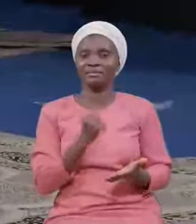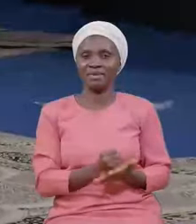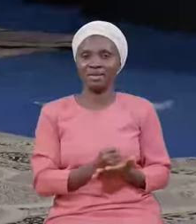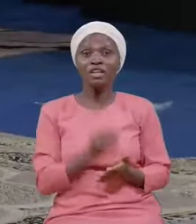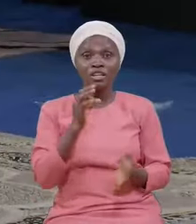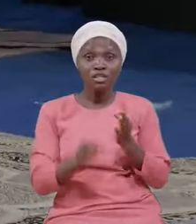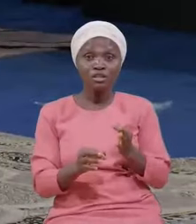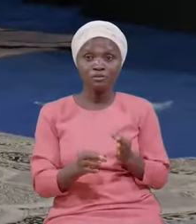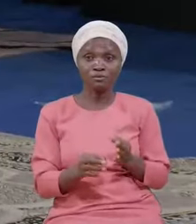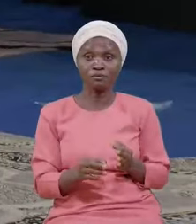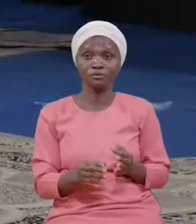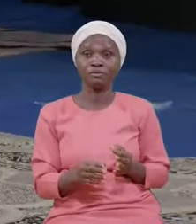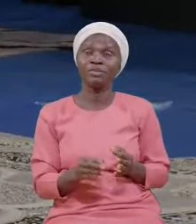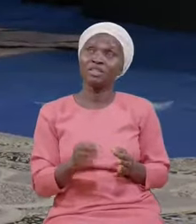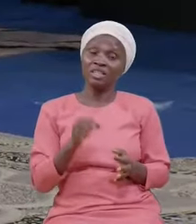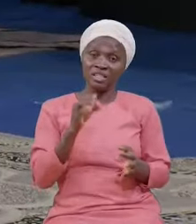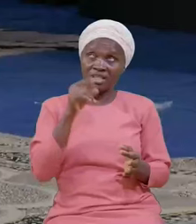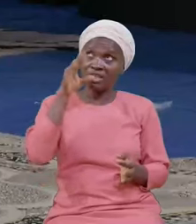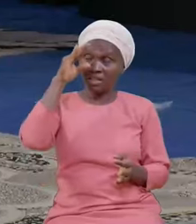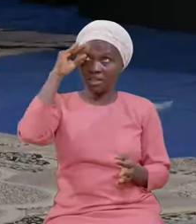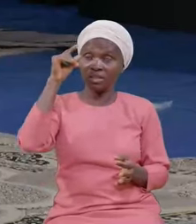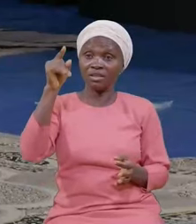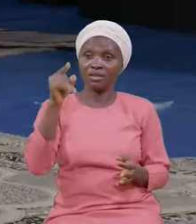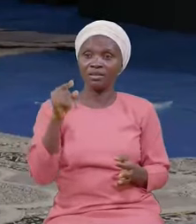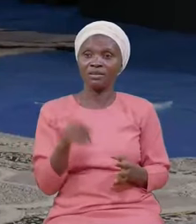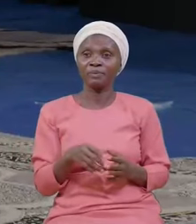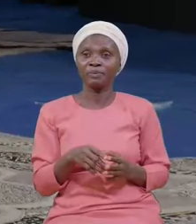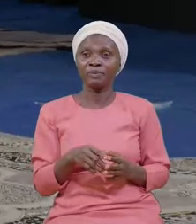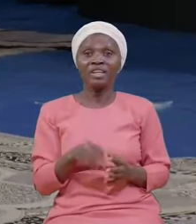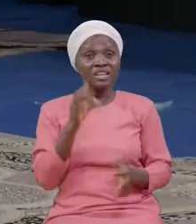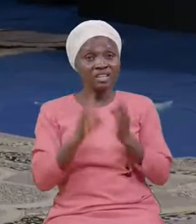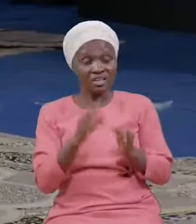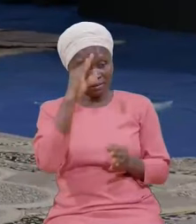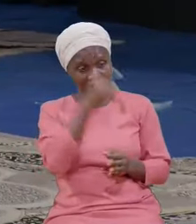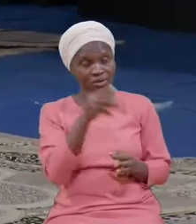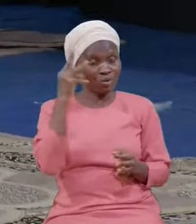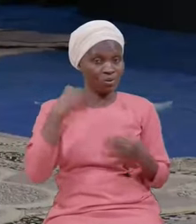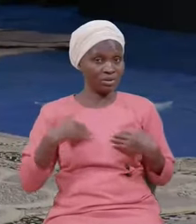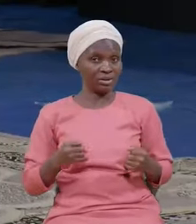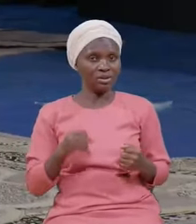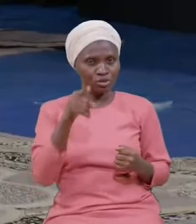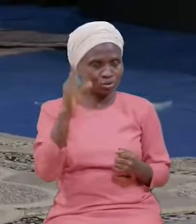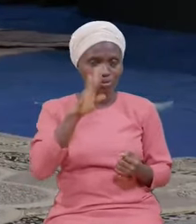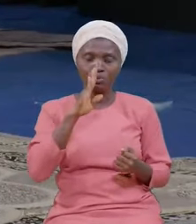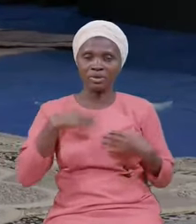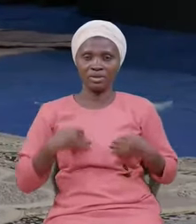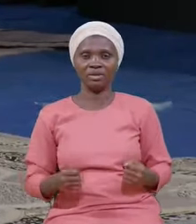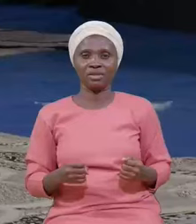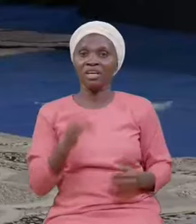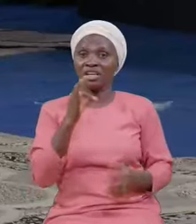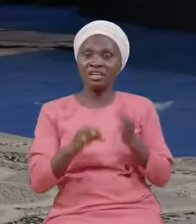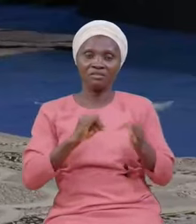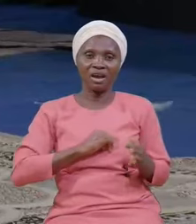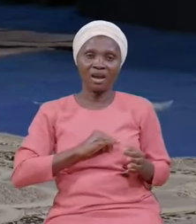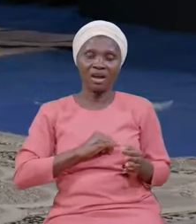S'il a été guéri, tu es guéri. S'il a été guéri, c'est qu'il est guéri. Si je suis guéri, alors aujourd'hui, je